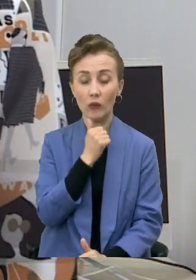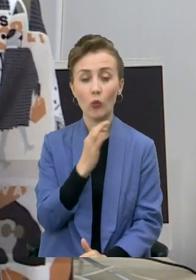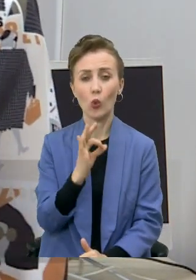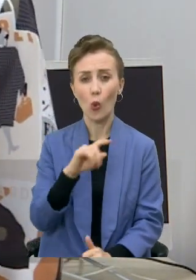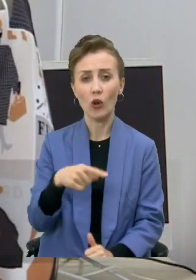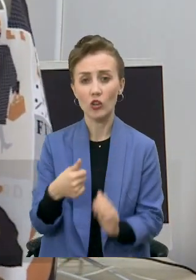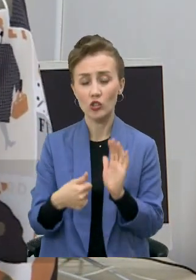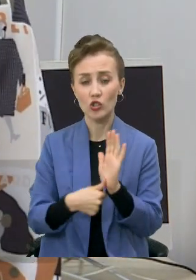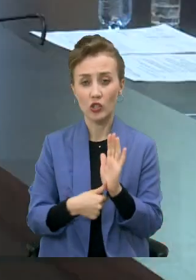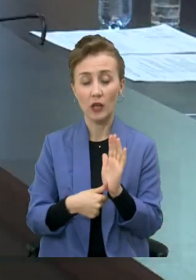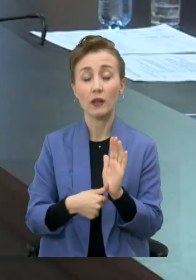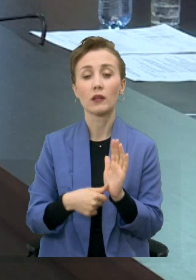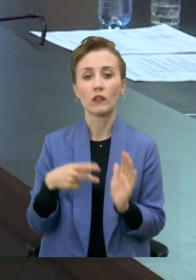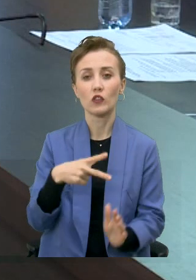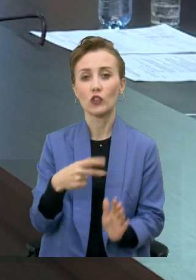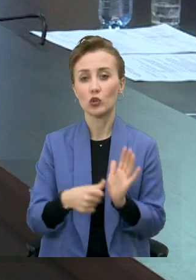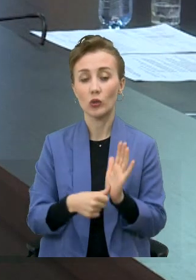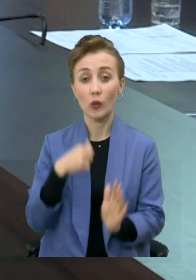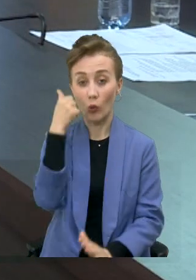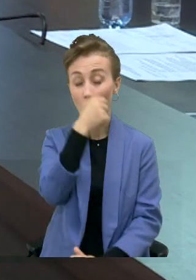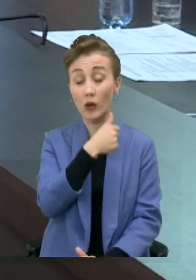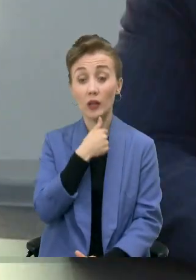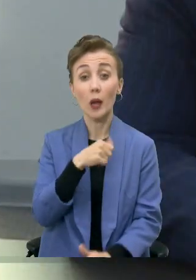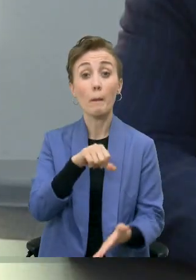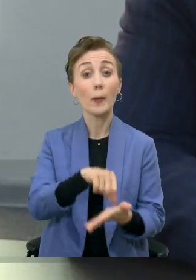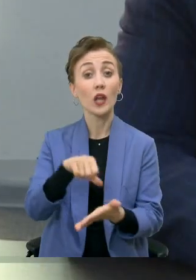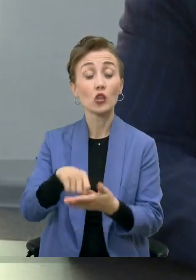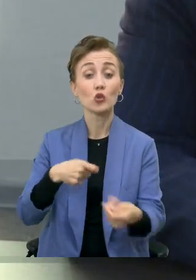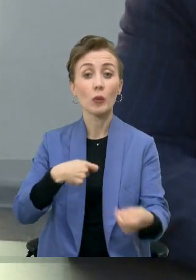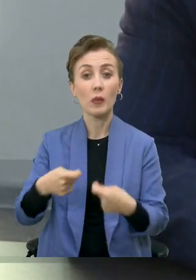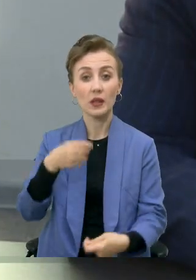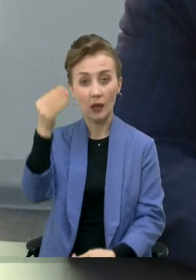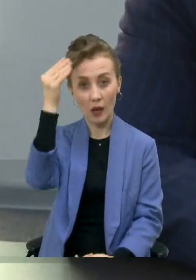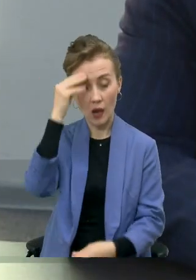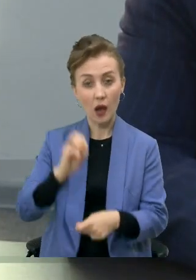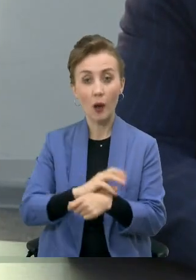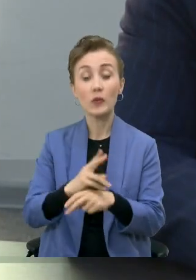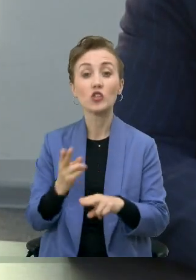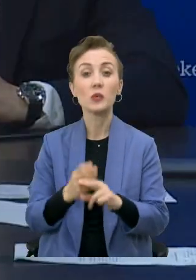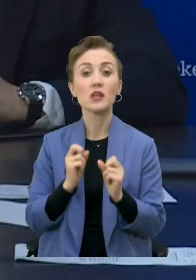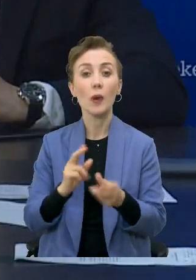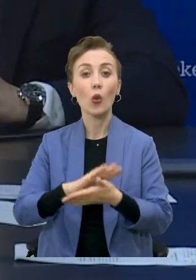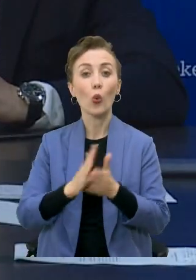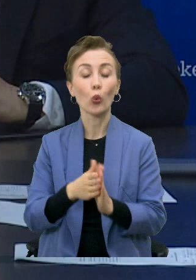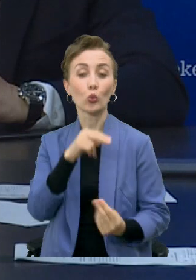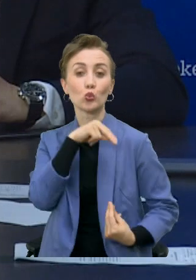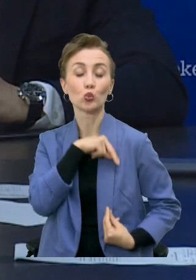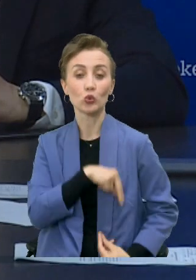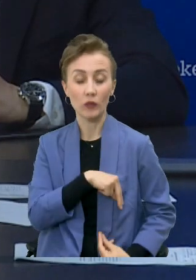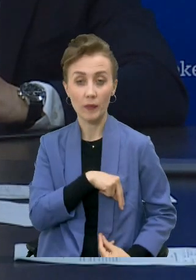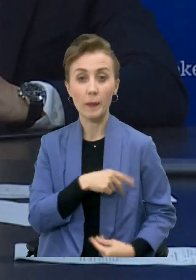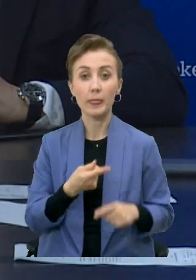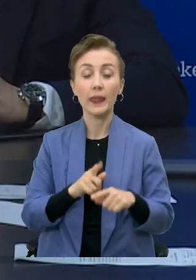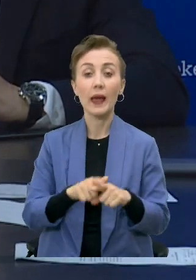0,06 перейти к 2026 году. Присутствующие обменялись мнениями на тему обеспечения безопасных условий труда. Одна из предложенных мер –